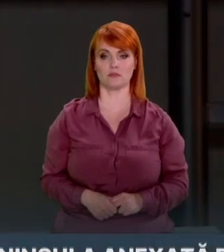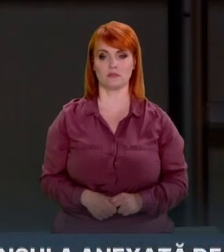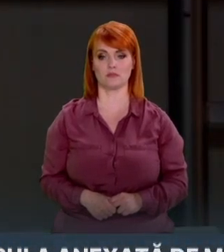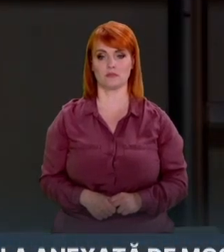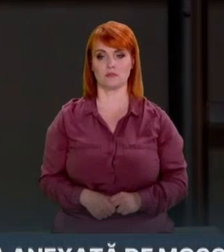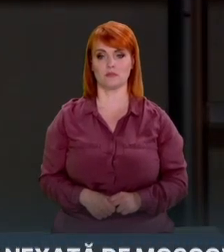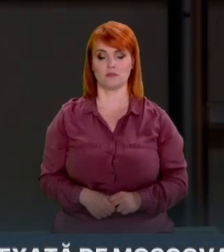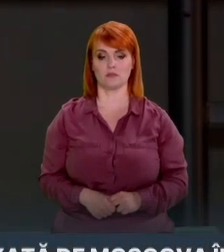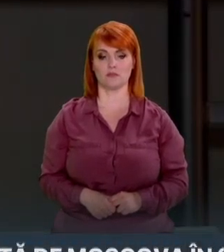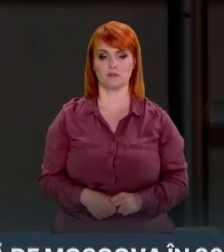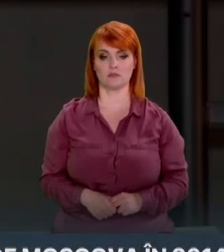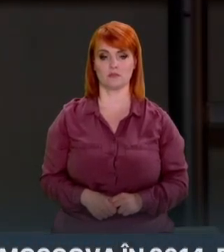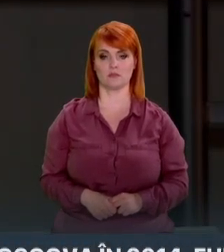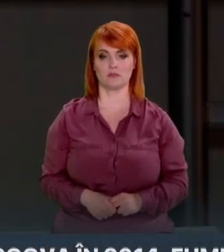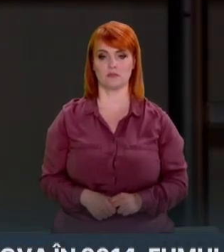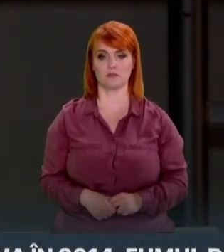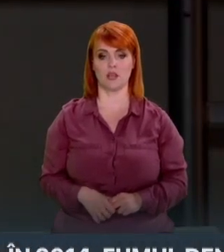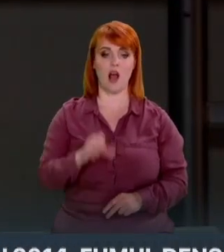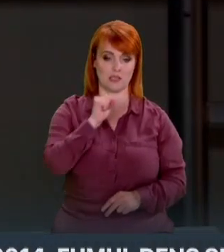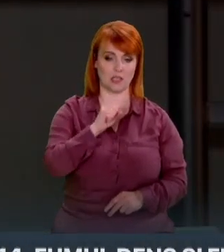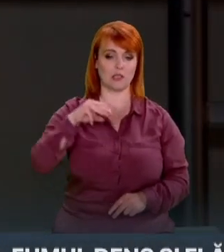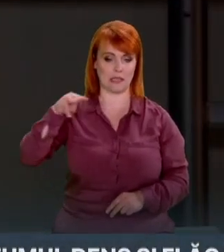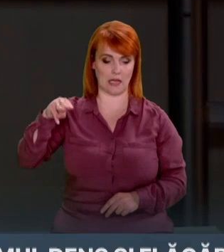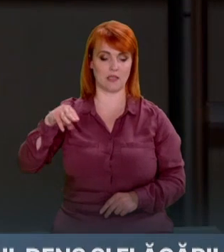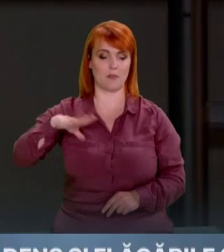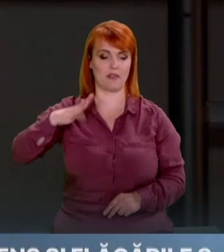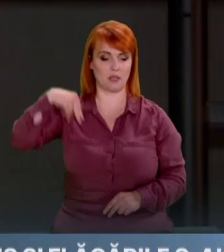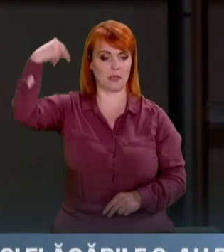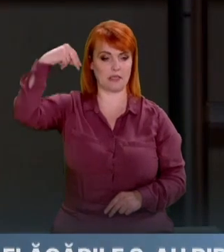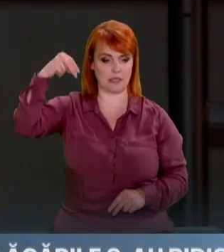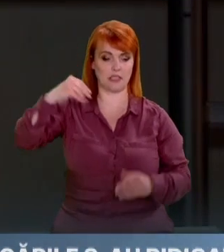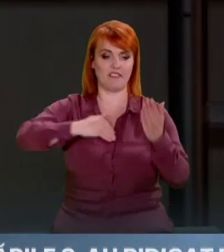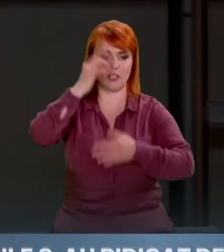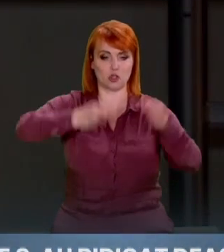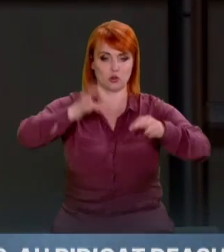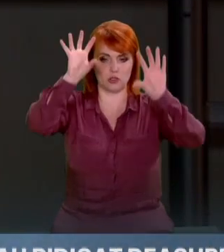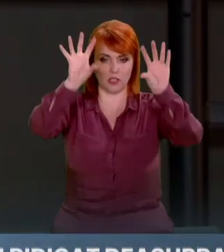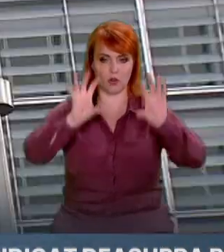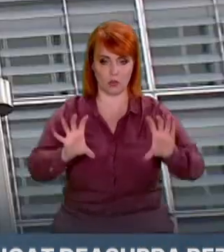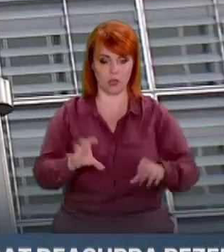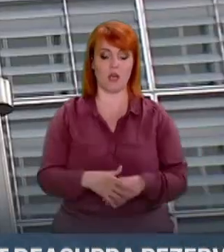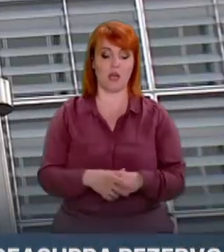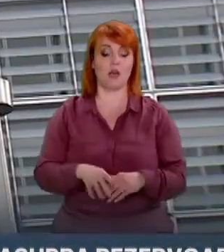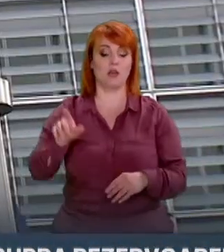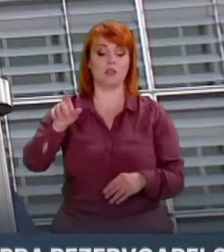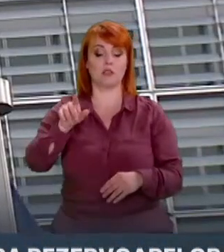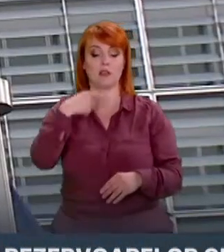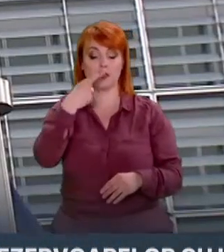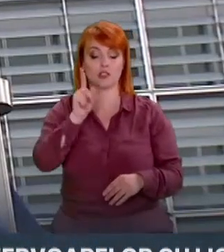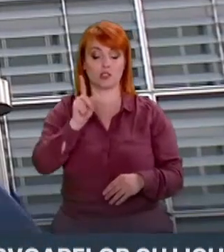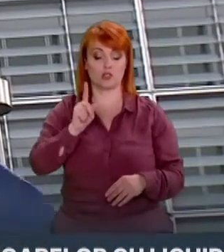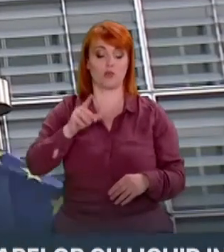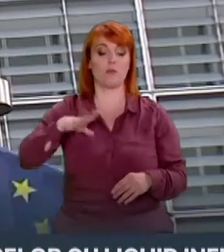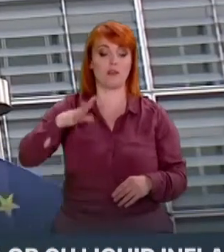oamenii ăștia, ei sunt ca și noi. Alexandru Tănase susține că toți politicienii trebuie să realizeze cât de important este evenimentul pentru